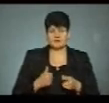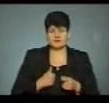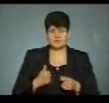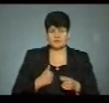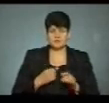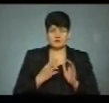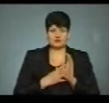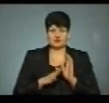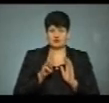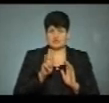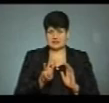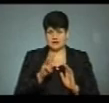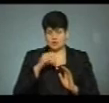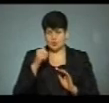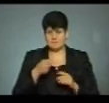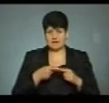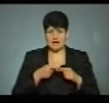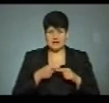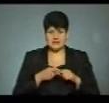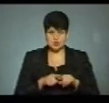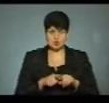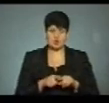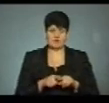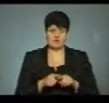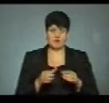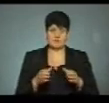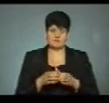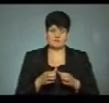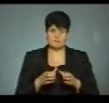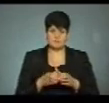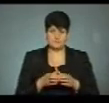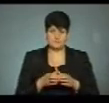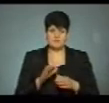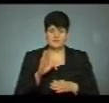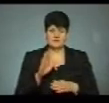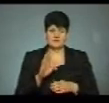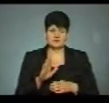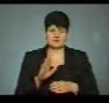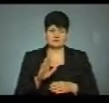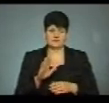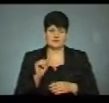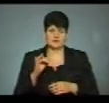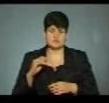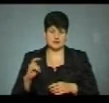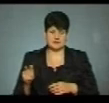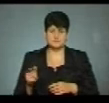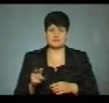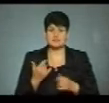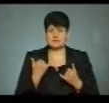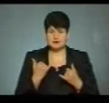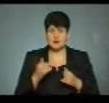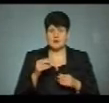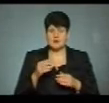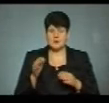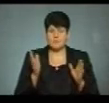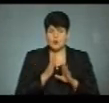93-ї окремої механізованої бригади «Холодний Яр» Василь Тарасчук. Насправді зараз на сході погода така, що часто або